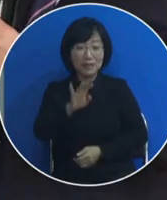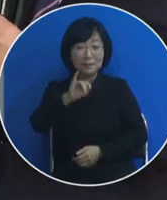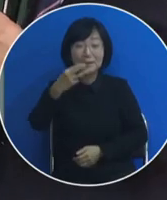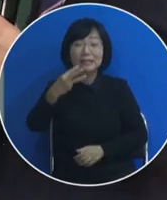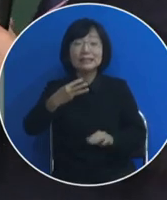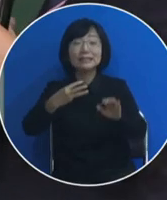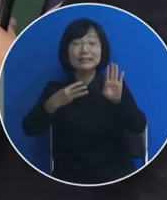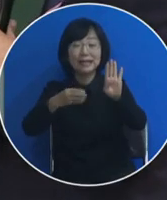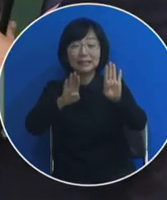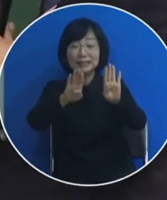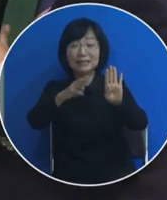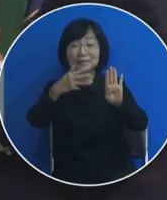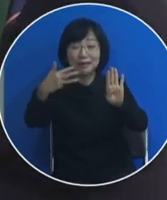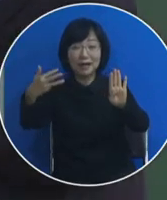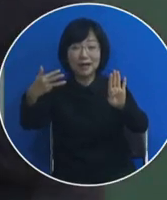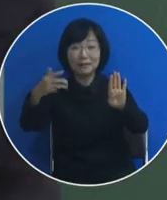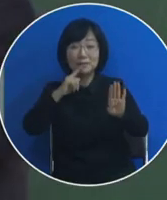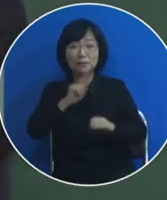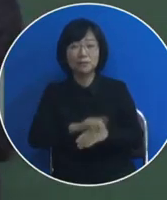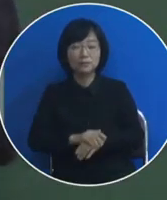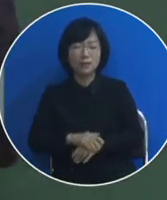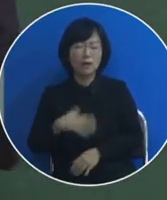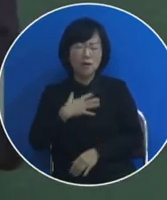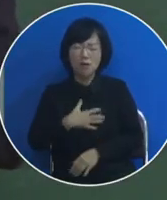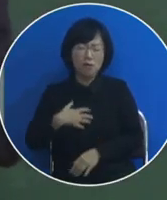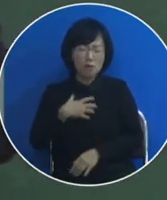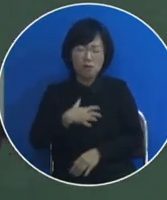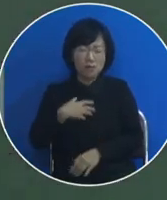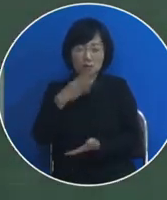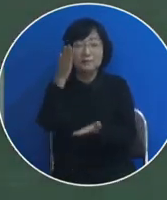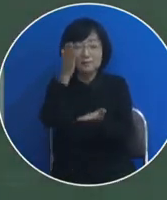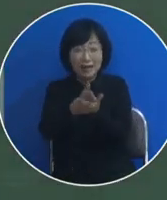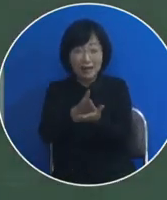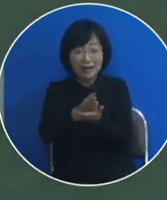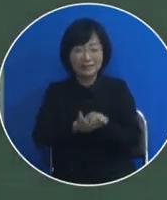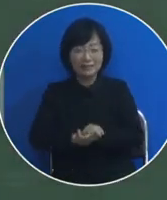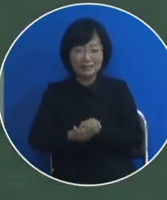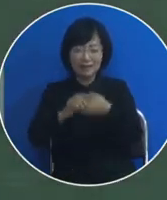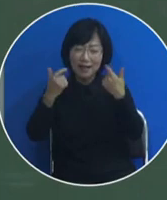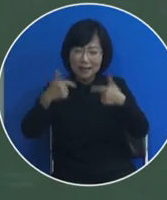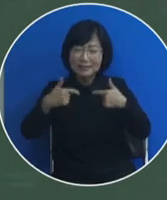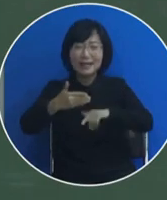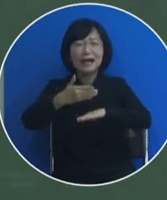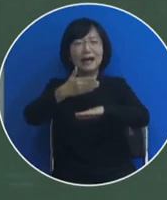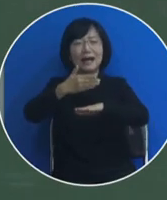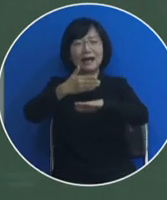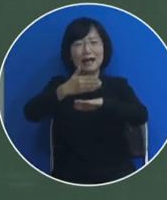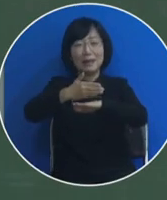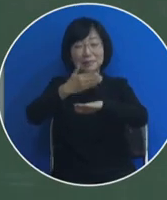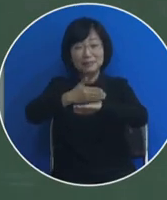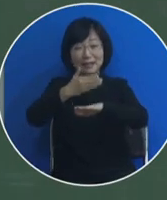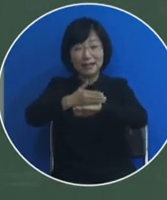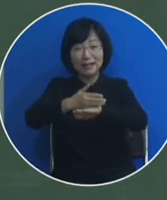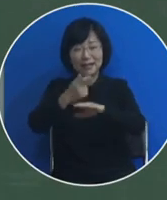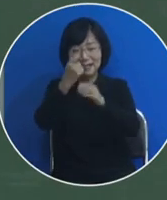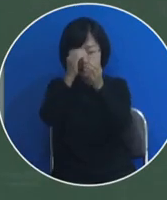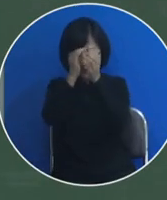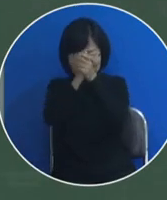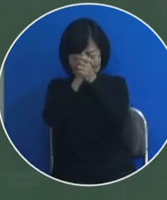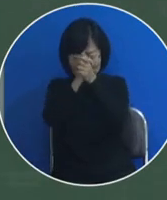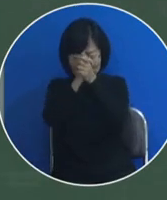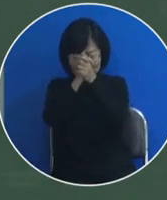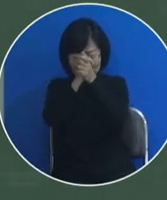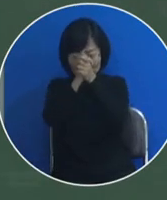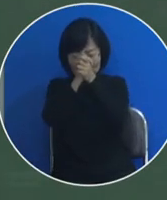4 verses 4? 아무것도 염려하지 마라. And do not worry about anything. 감사와 기도로 간구함으로